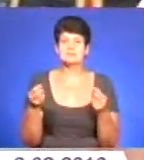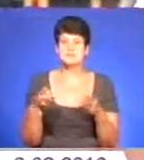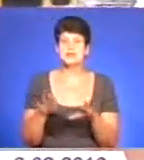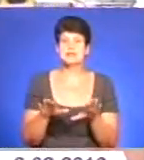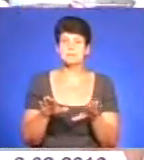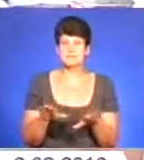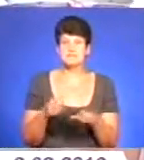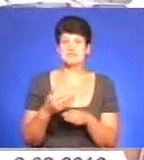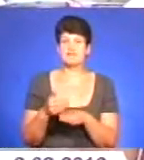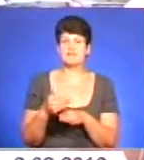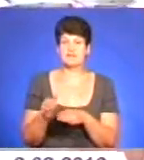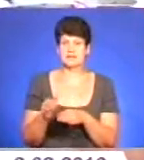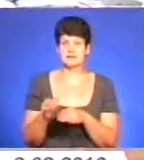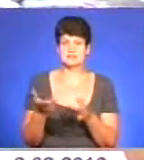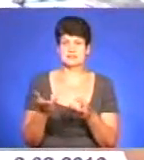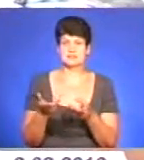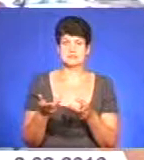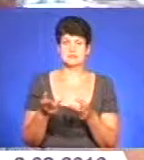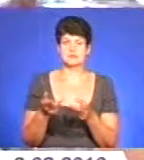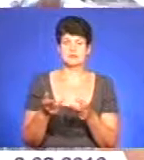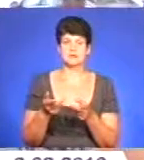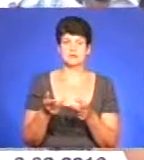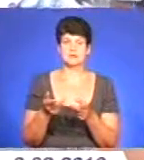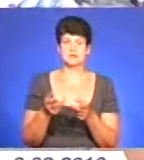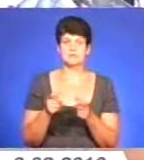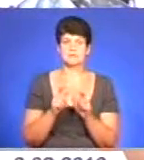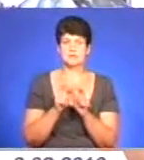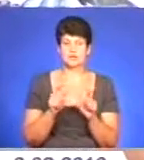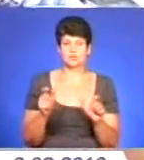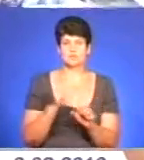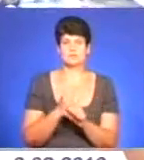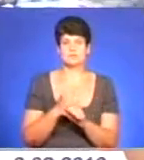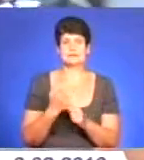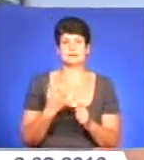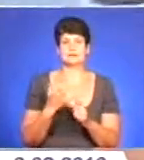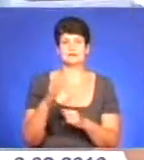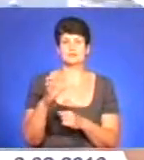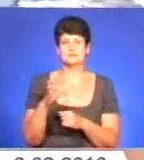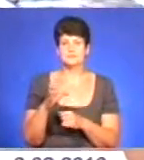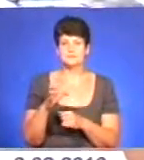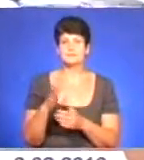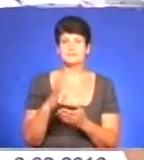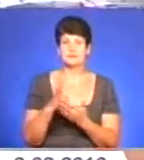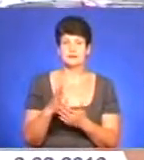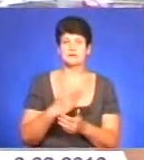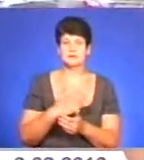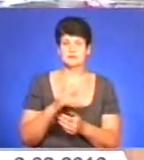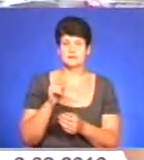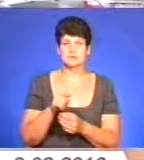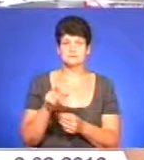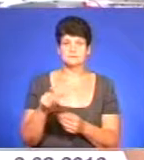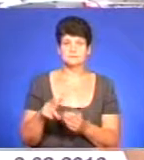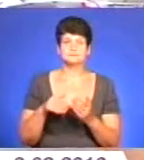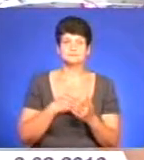і якісь приюти зробити собачі. Є такі люди, які люблять собак, які